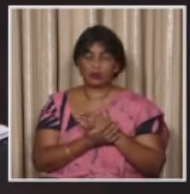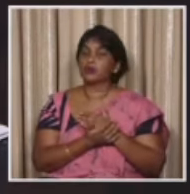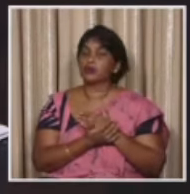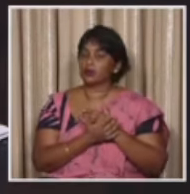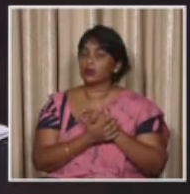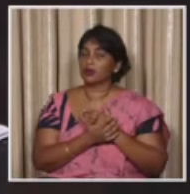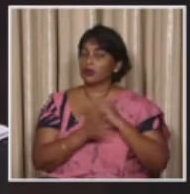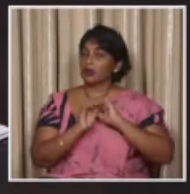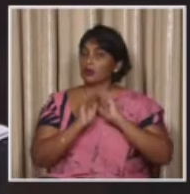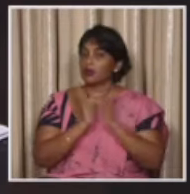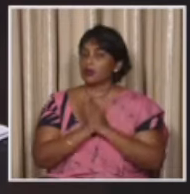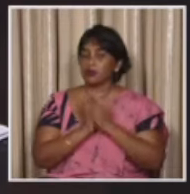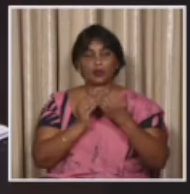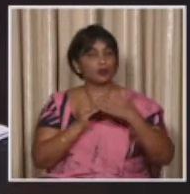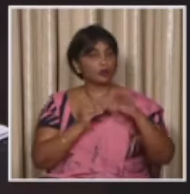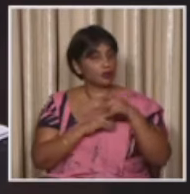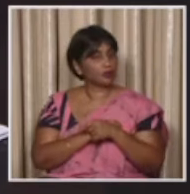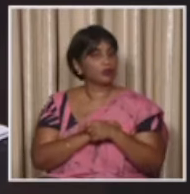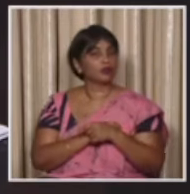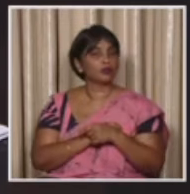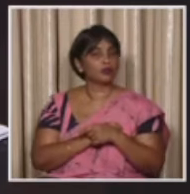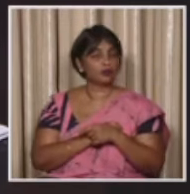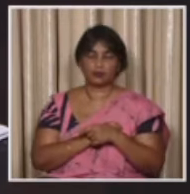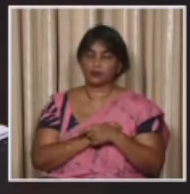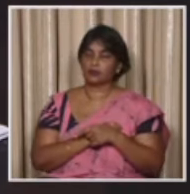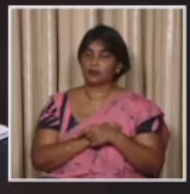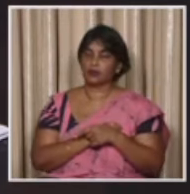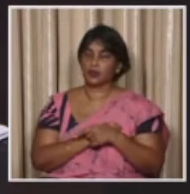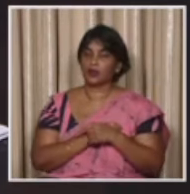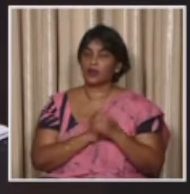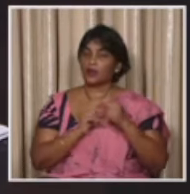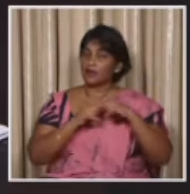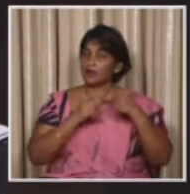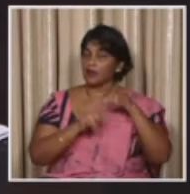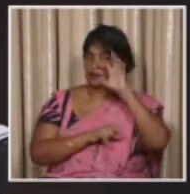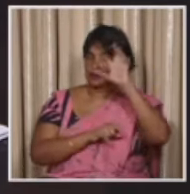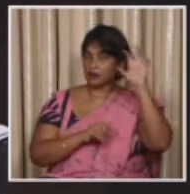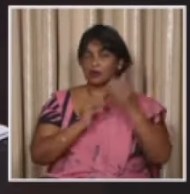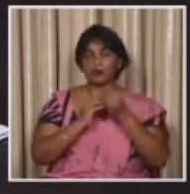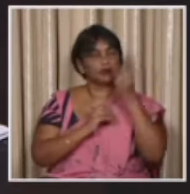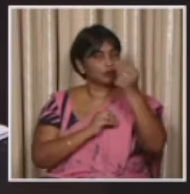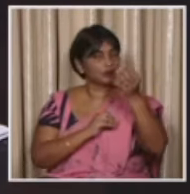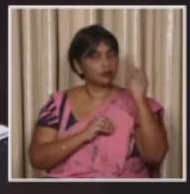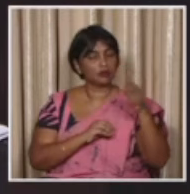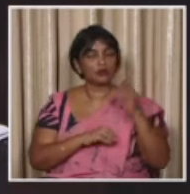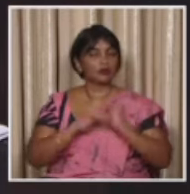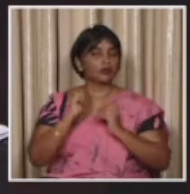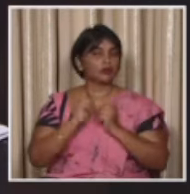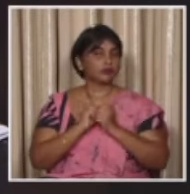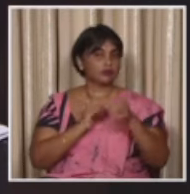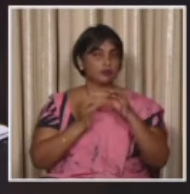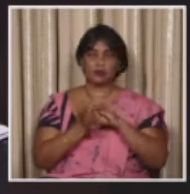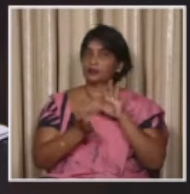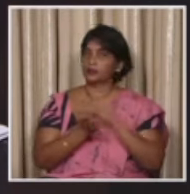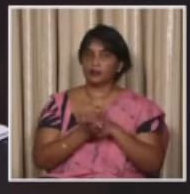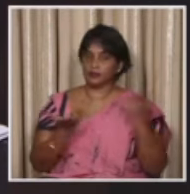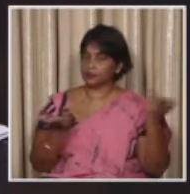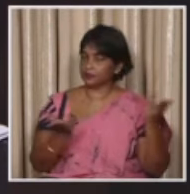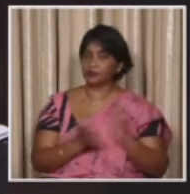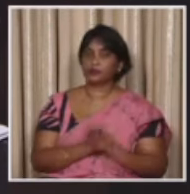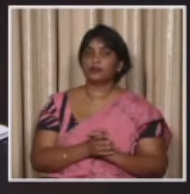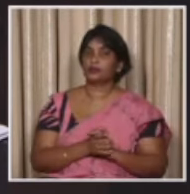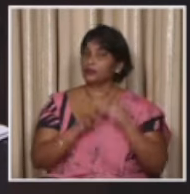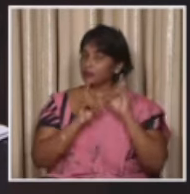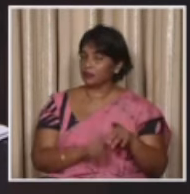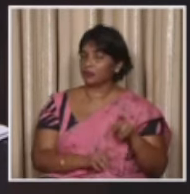කරන්න, ෂෙයාස් ඩයිවෙස්ට් කරන්නට කිසිම පැහැදිලි ක්‍රමවේදයක් සඳහන් වෙලා නැහැ.